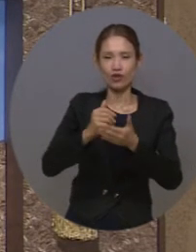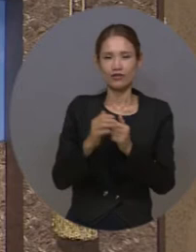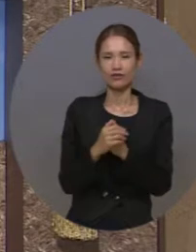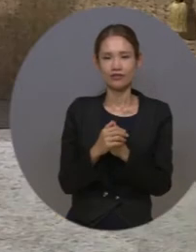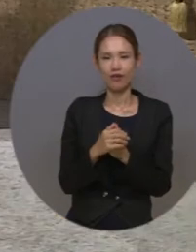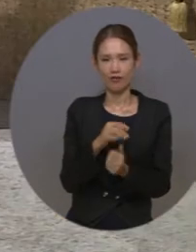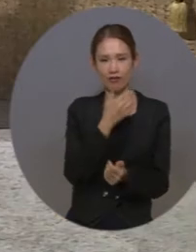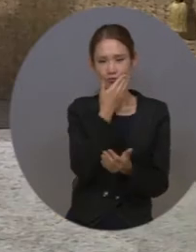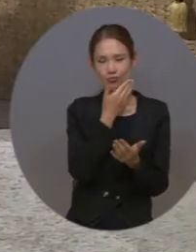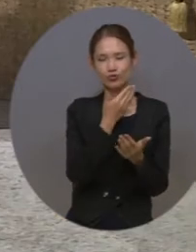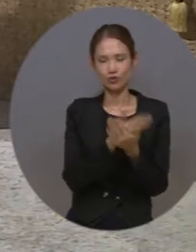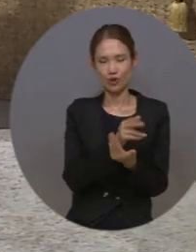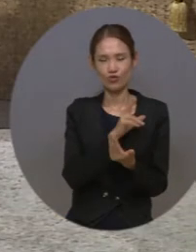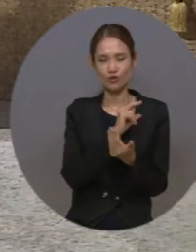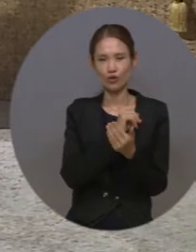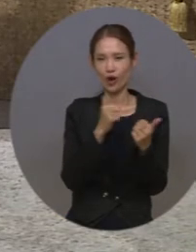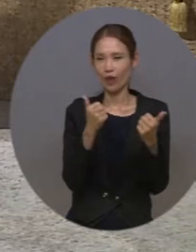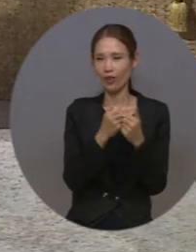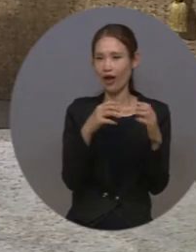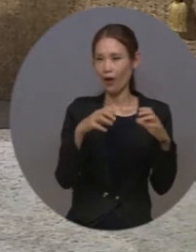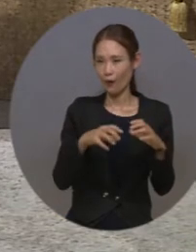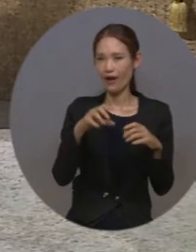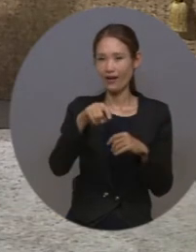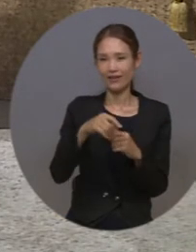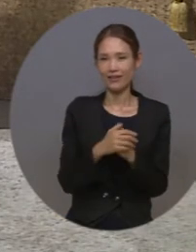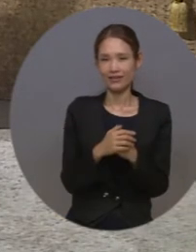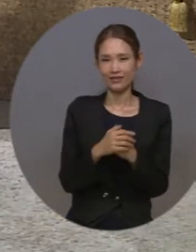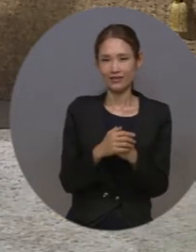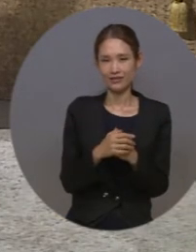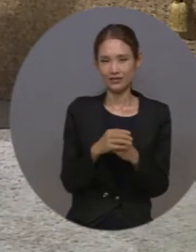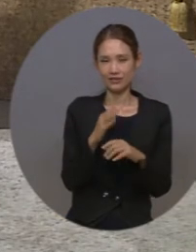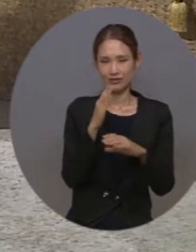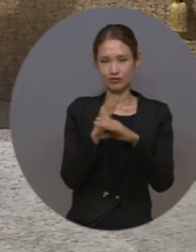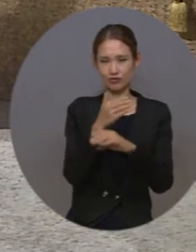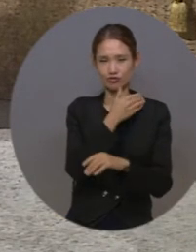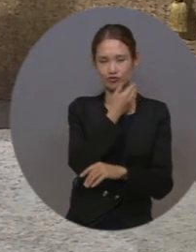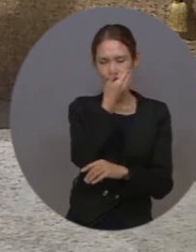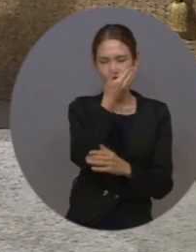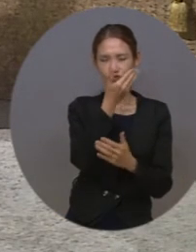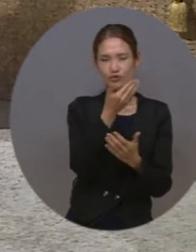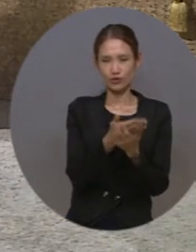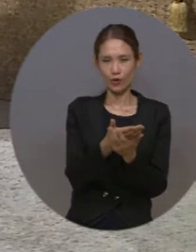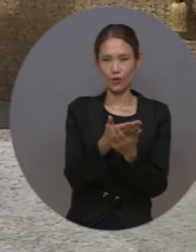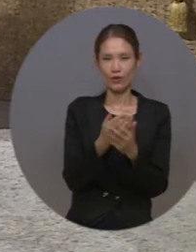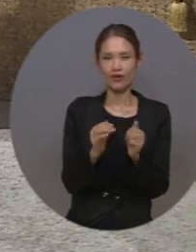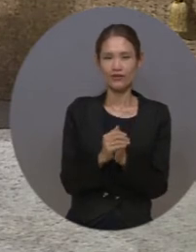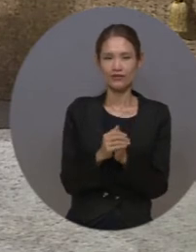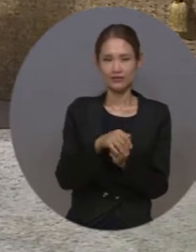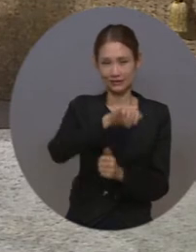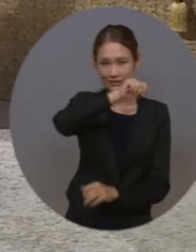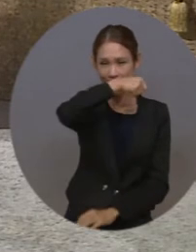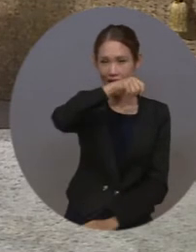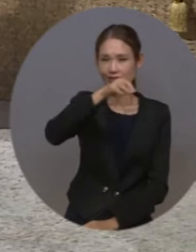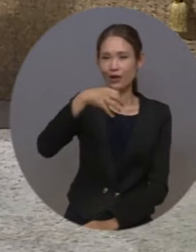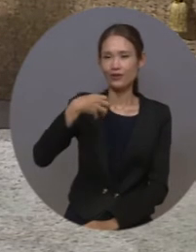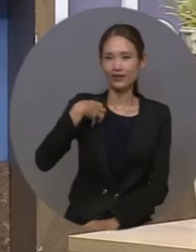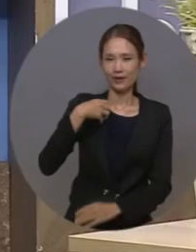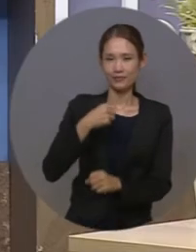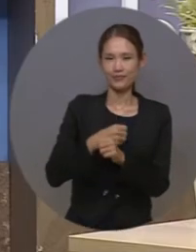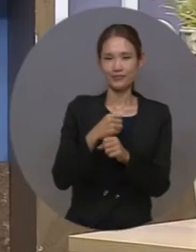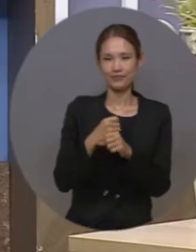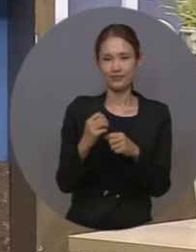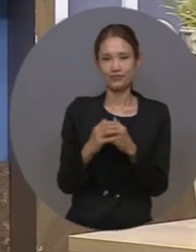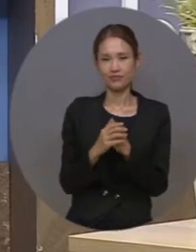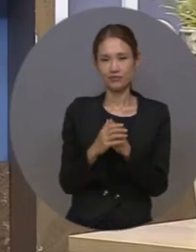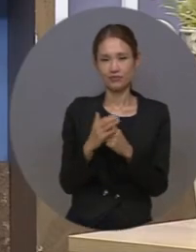중요한 위원회 같은데요. 하나의 뭐 싱크테크 역할을 한다고 생각합니다. 네, 재정을 담당하는 부분이 네네. 있다 보니까. 네네. 그리고 사실